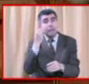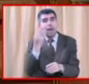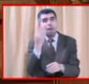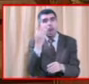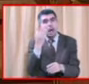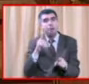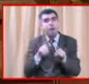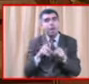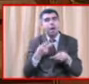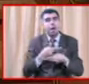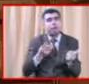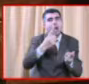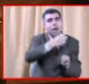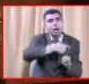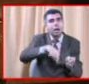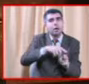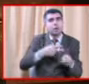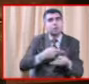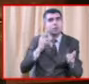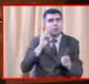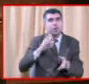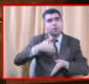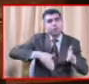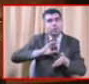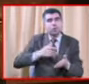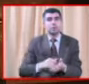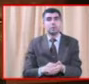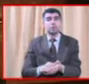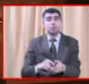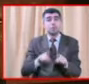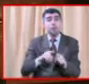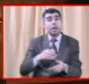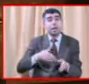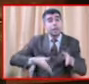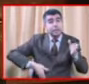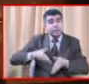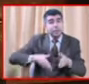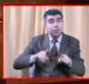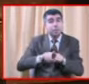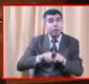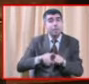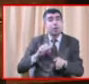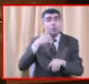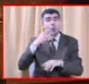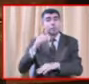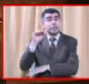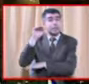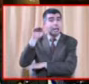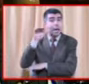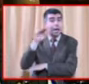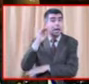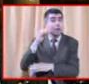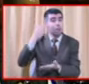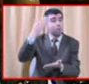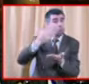تكون اون ديفياسيون باش يمكن تدوز. ونفس الشيء بالنسبة للطريق الرابطة بين طاطا وفومزكيد، ونفس